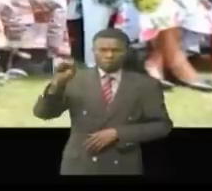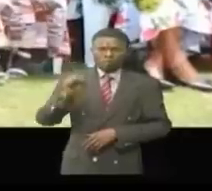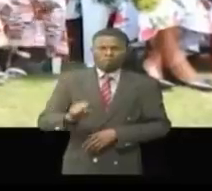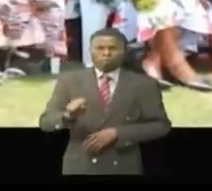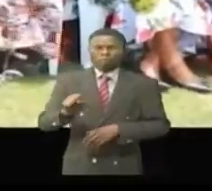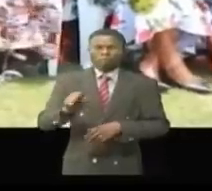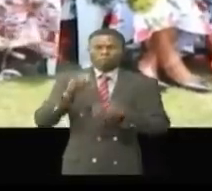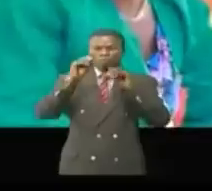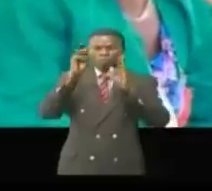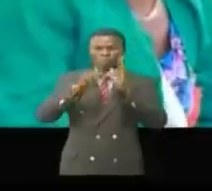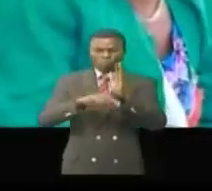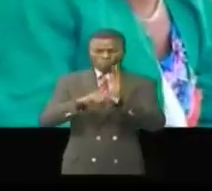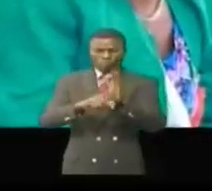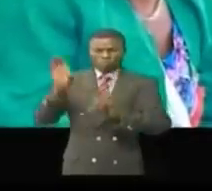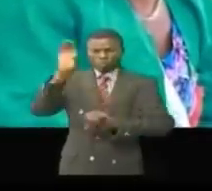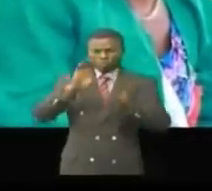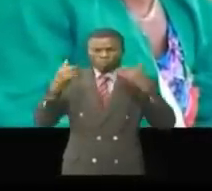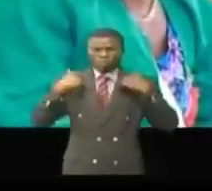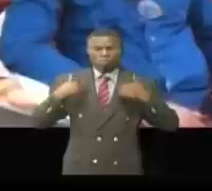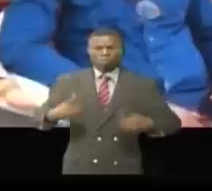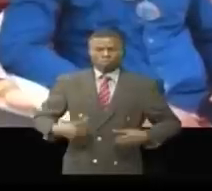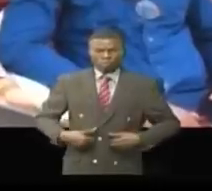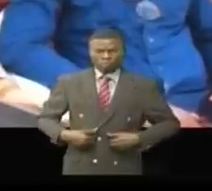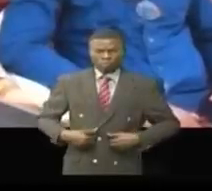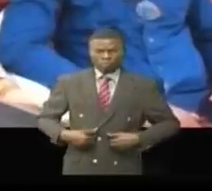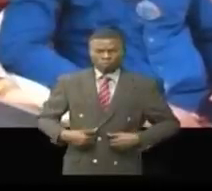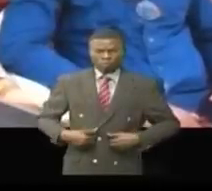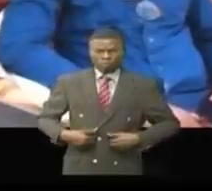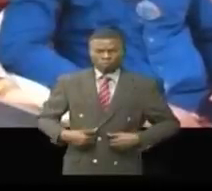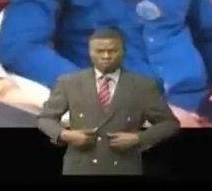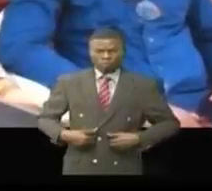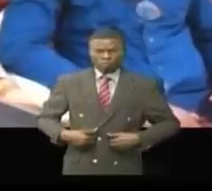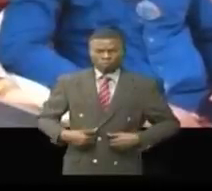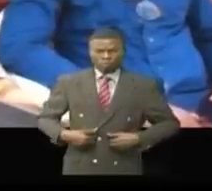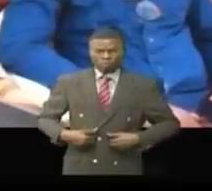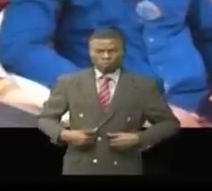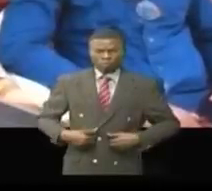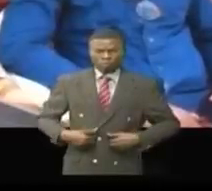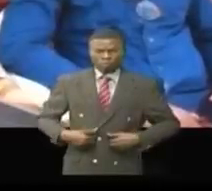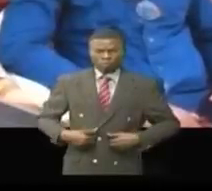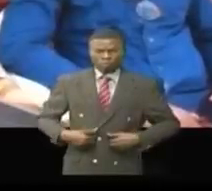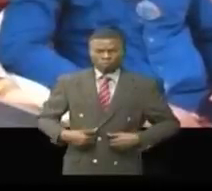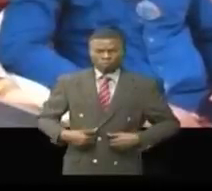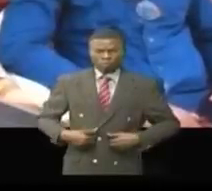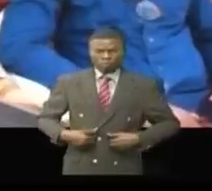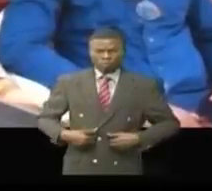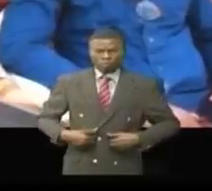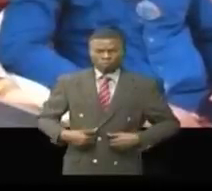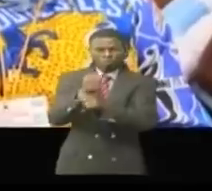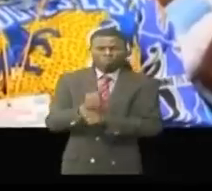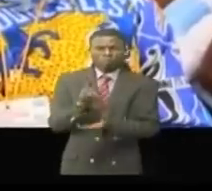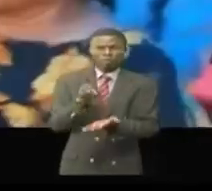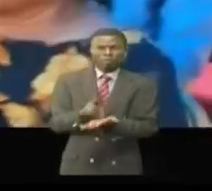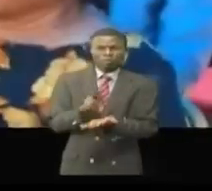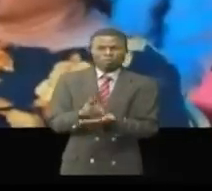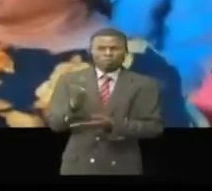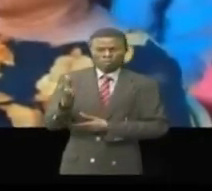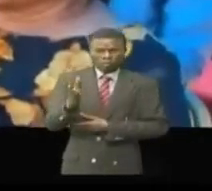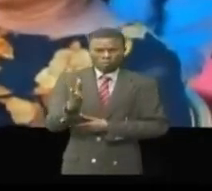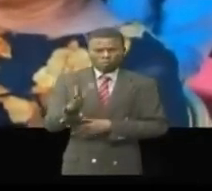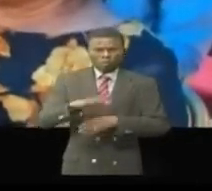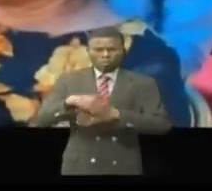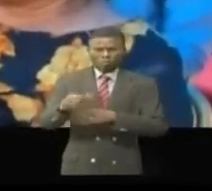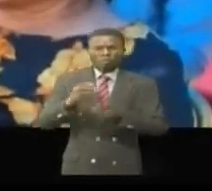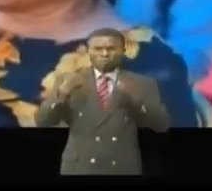pilote d'enseignement des sciences de santé, qui ont réussi avec brio et satisfaction, ont reçu leur diplôme. Aussitôt après